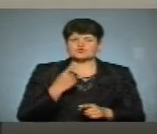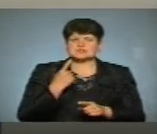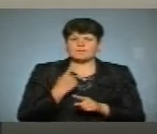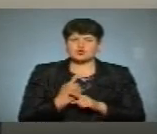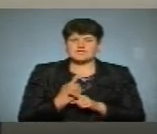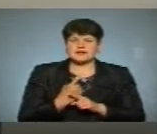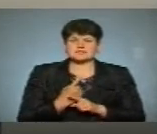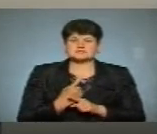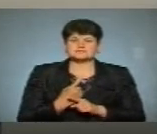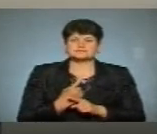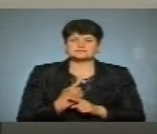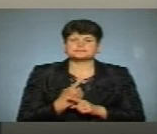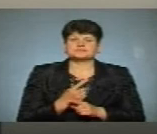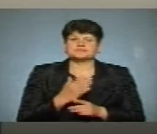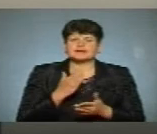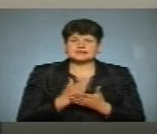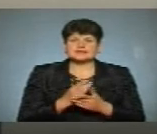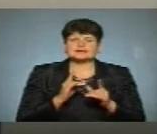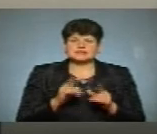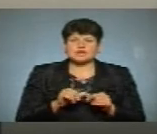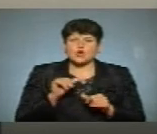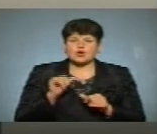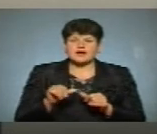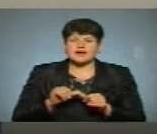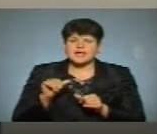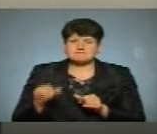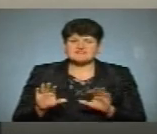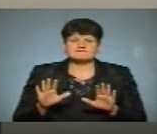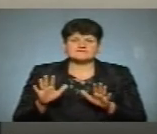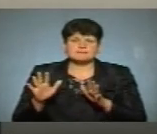забороняється. Є тільки окремі випадки, в яких